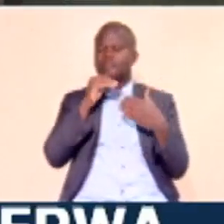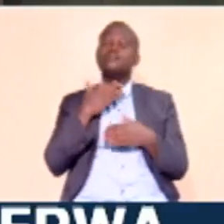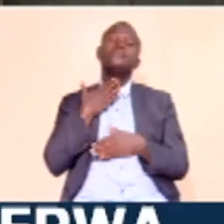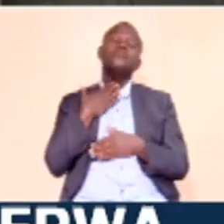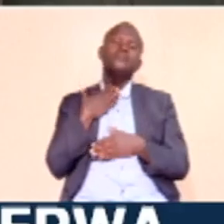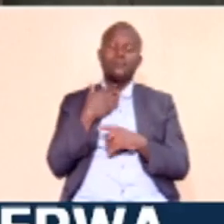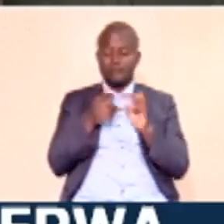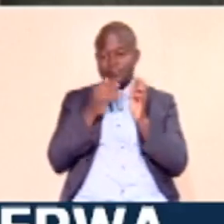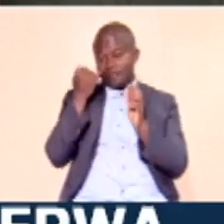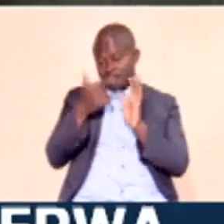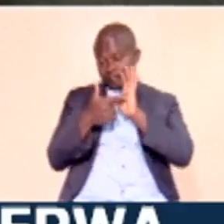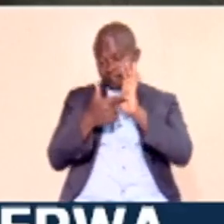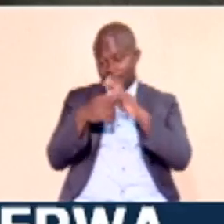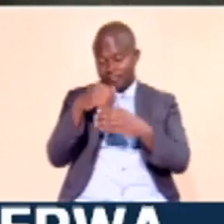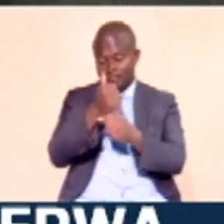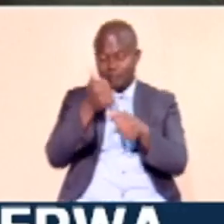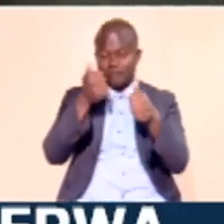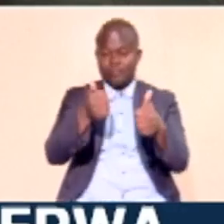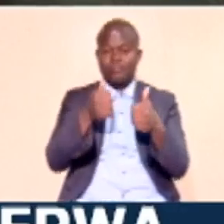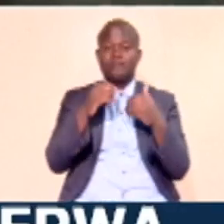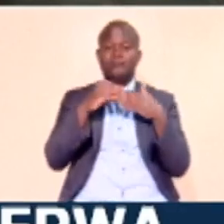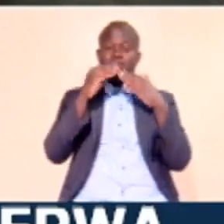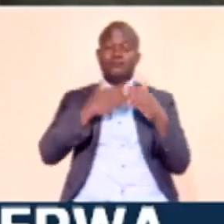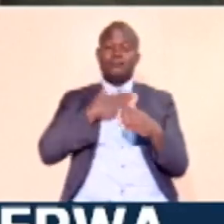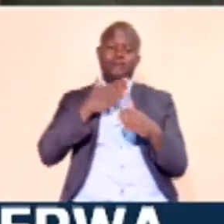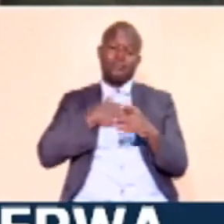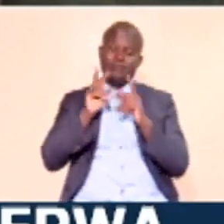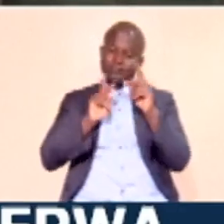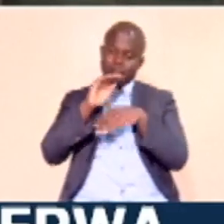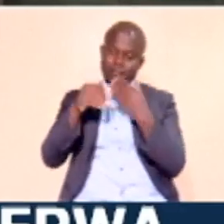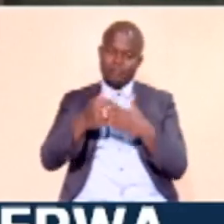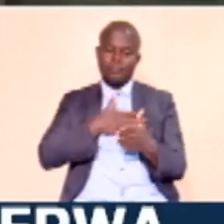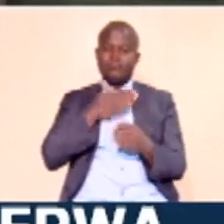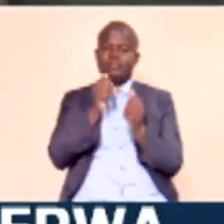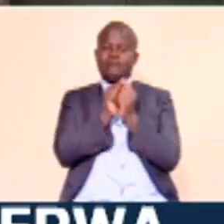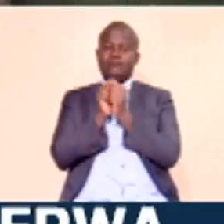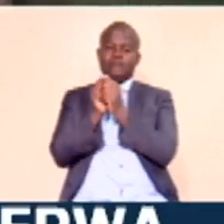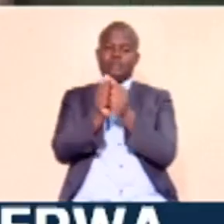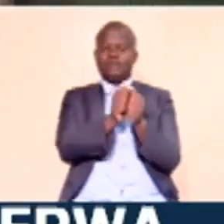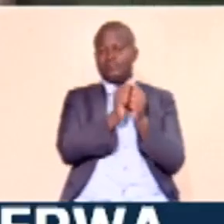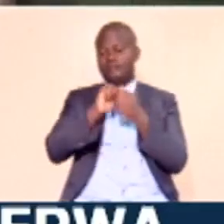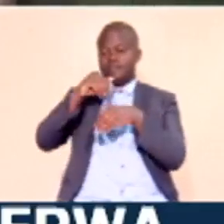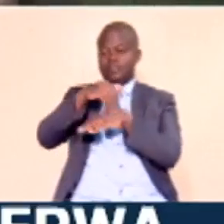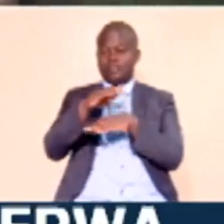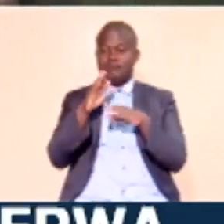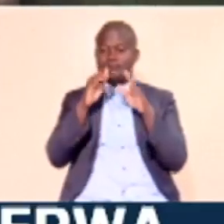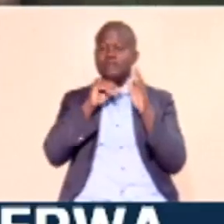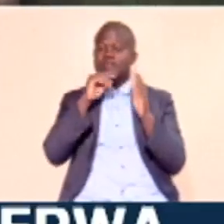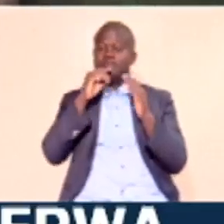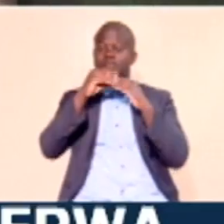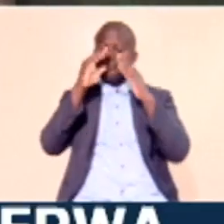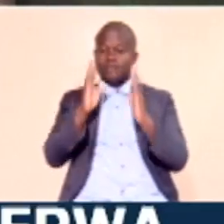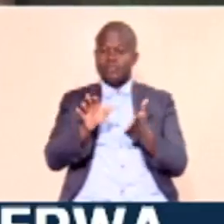Ariko igihe mwakoze neza abayobozi barishima, abaturage bakishima, ndetse n'ababatumye, ndavuga abayobozi